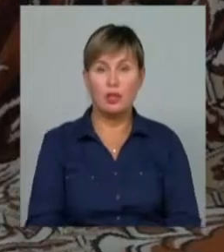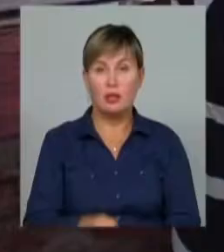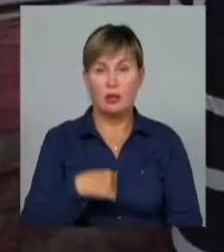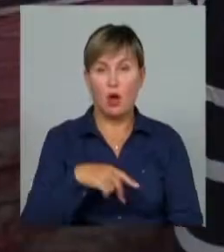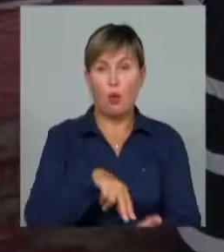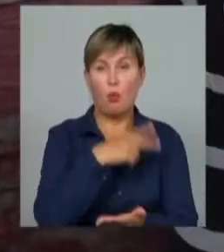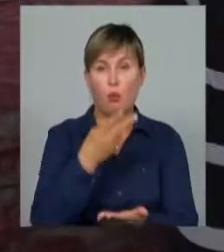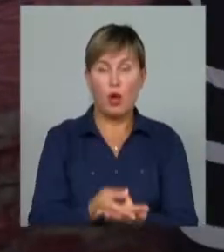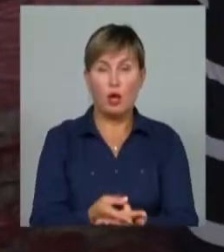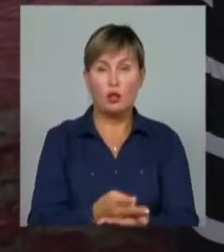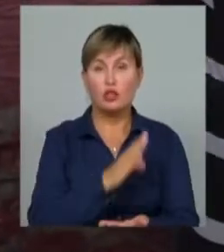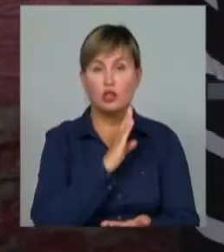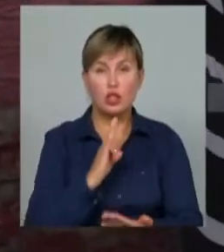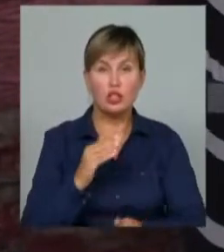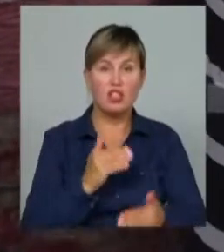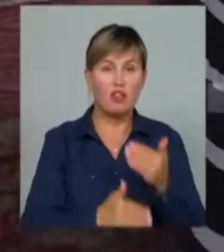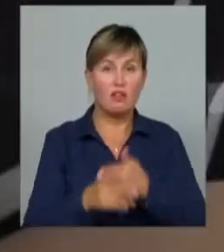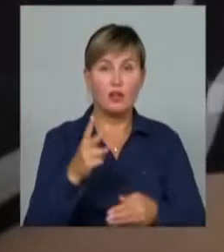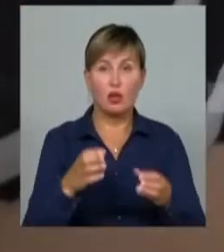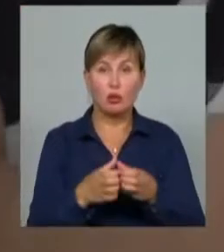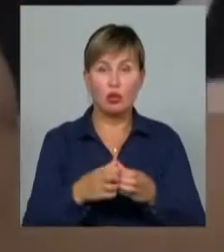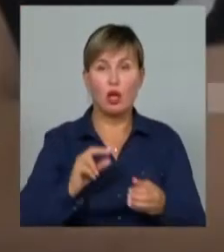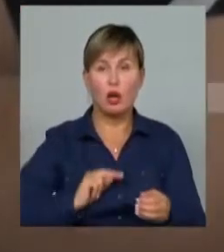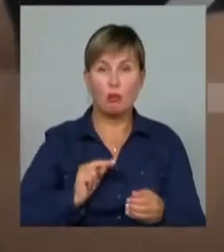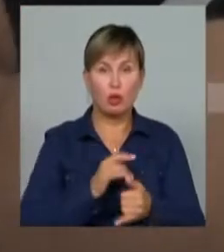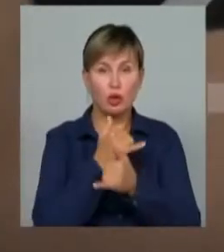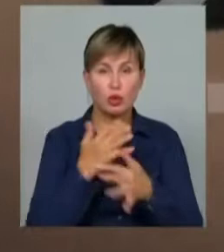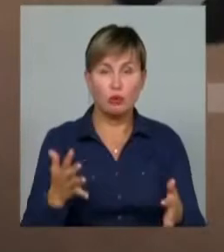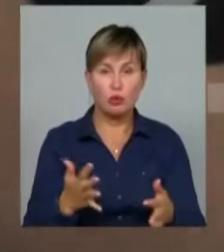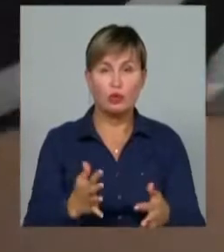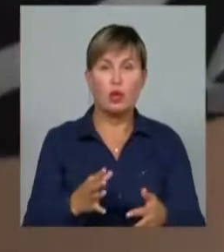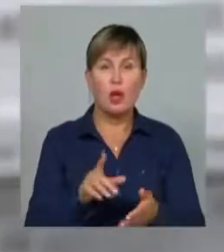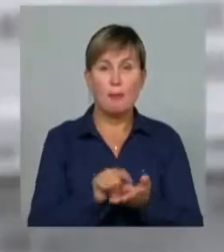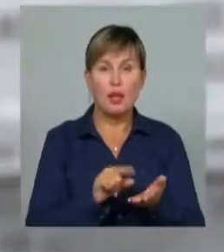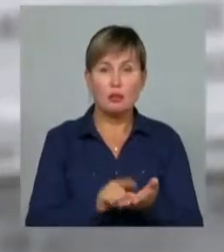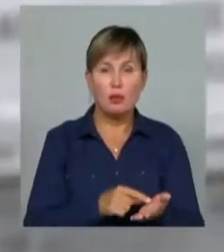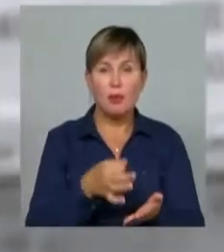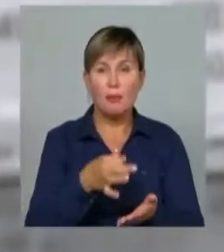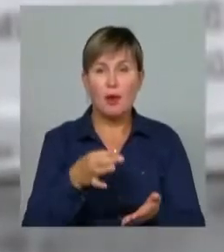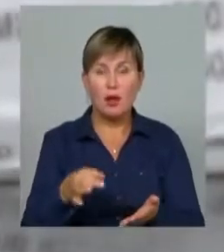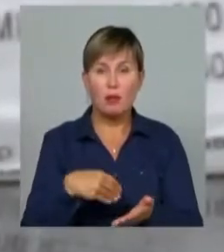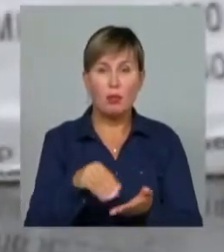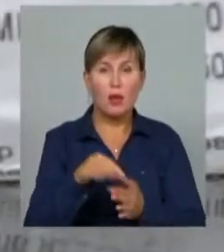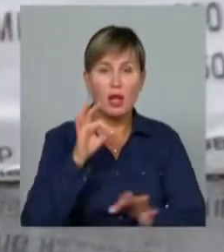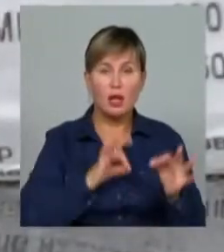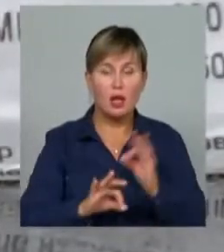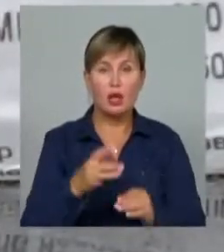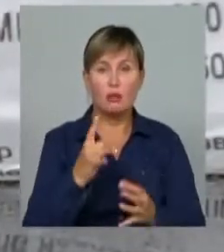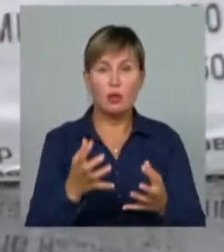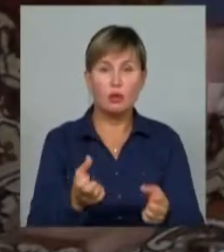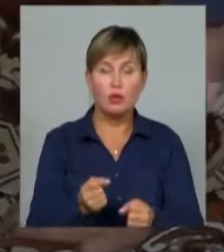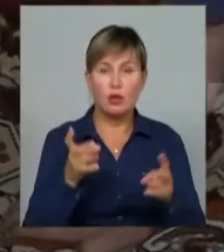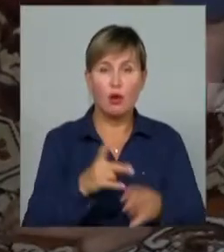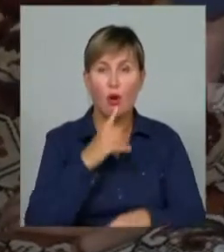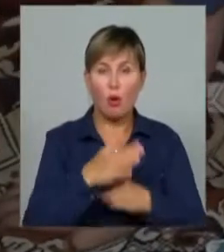упал. Женщина – инвалид второй группы и работать не может. Мизерное пособие тратит на покупку лекарств. Ребенок получил травму